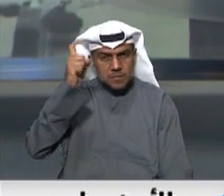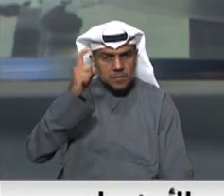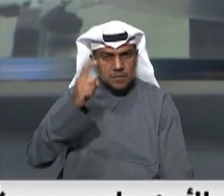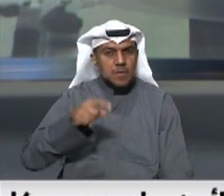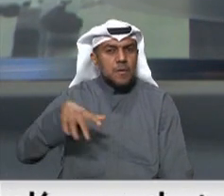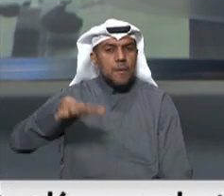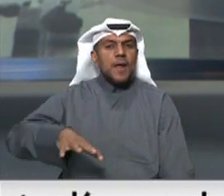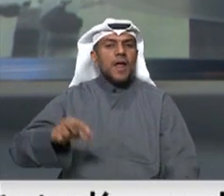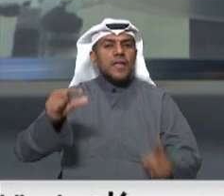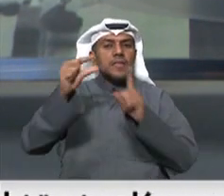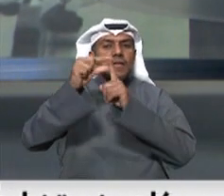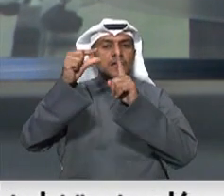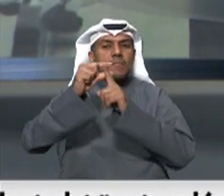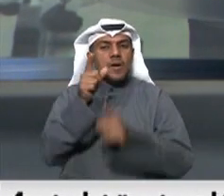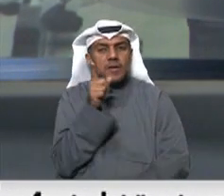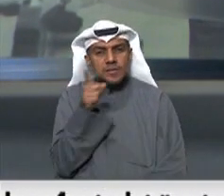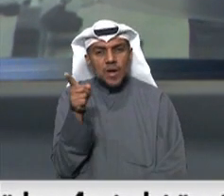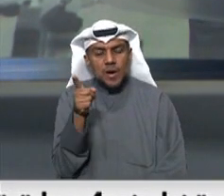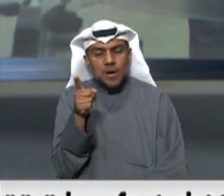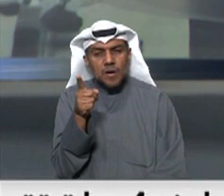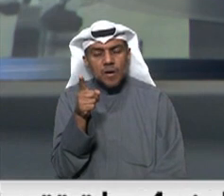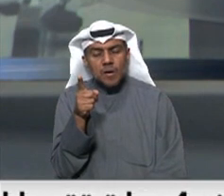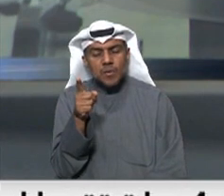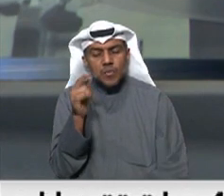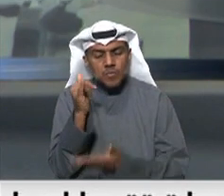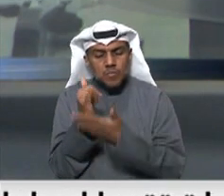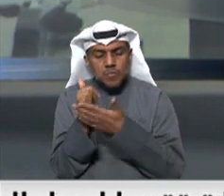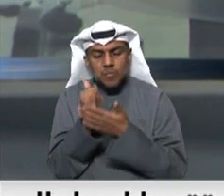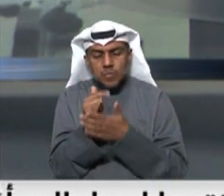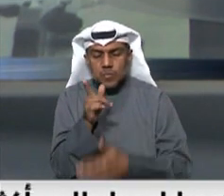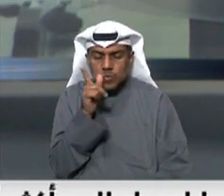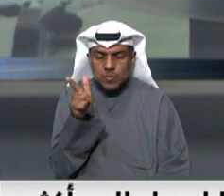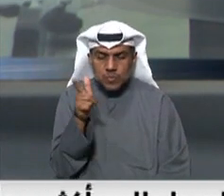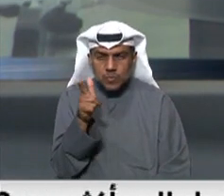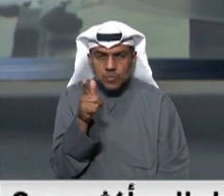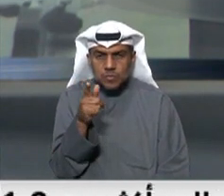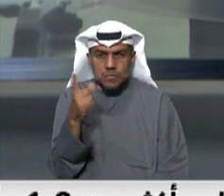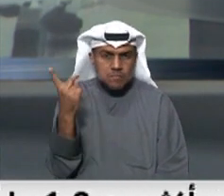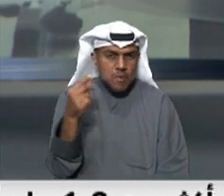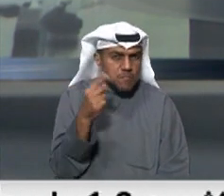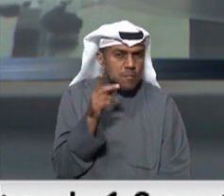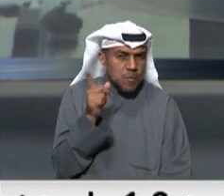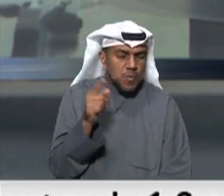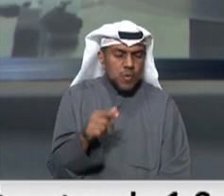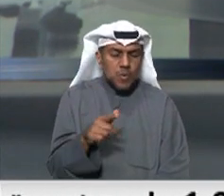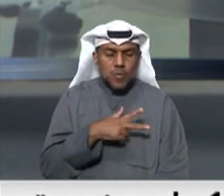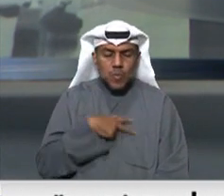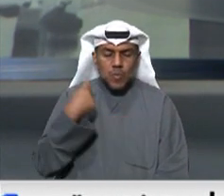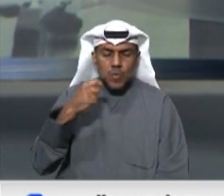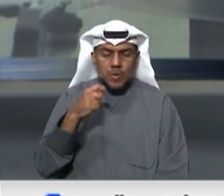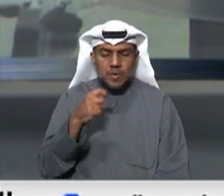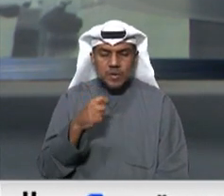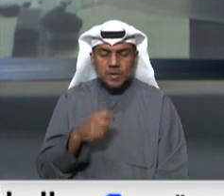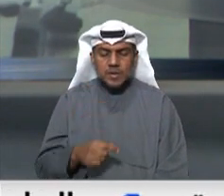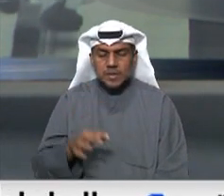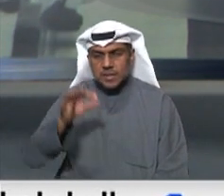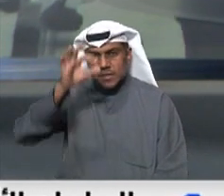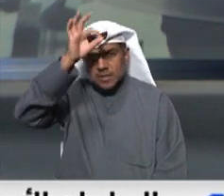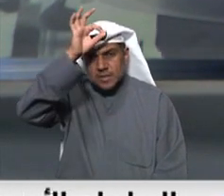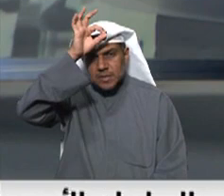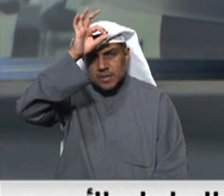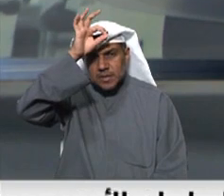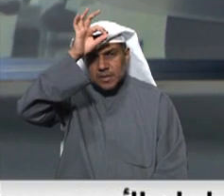وبلوشستان المتاخم لباكستان فيما اكد وزير الداخليه الايراني ان الهجوم اسفر عن مقتل تسعه